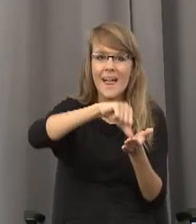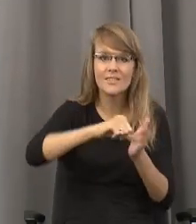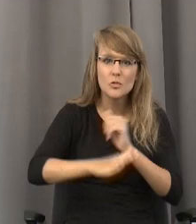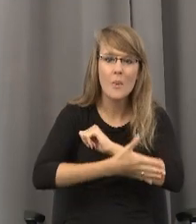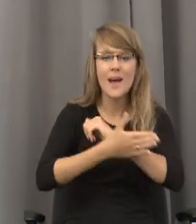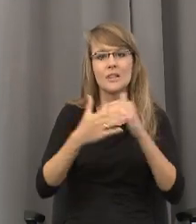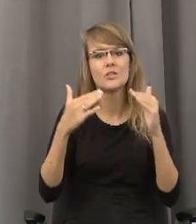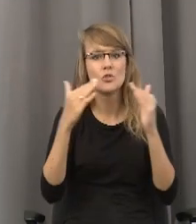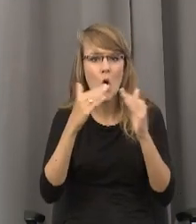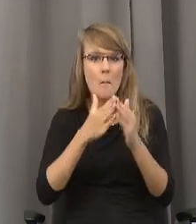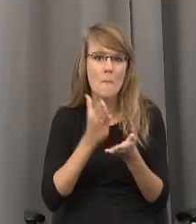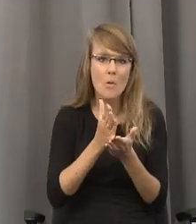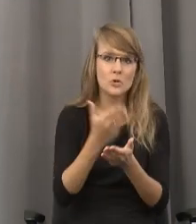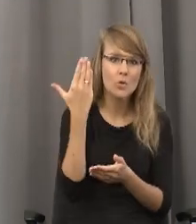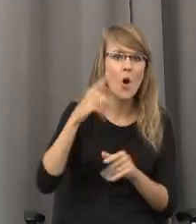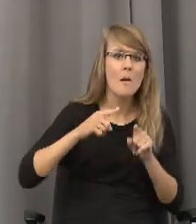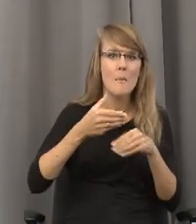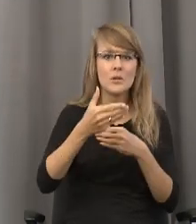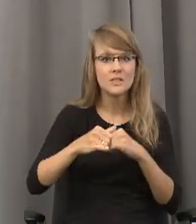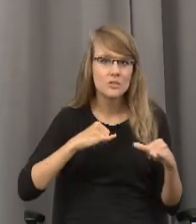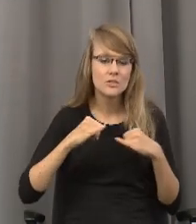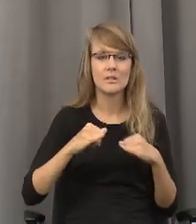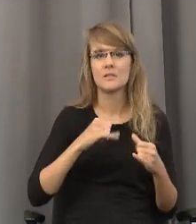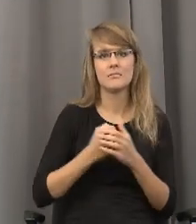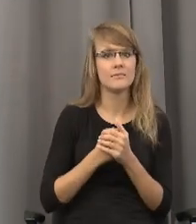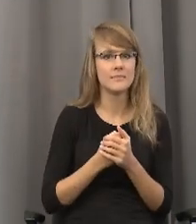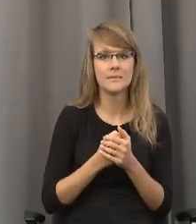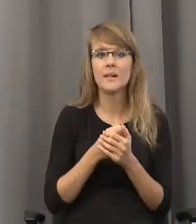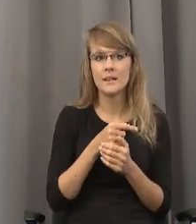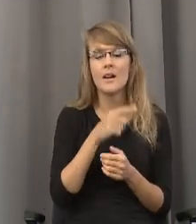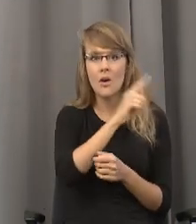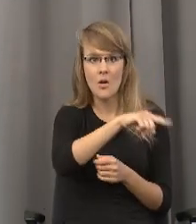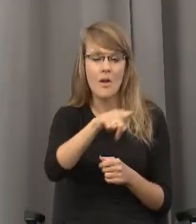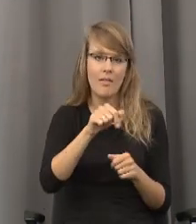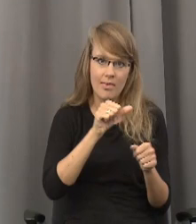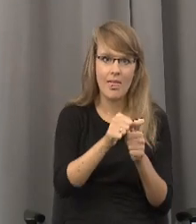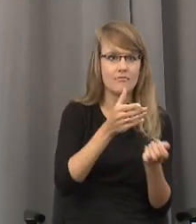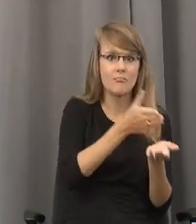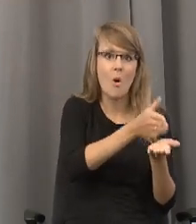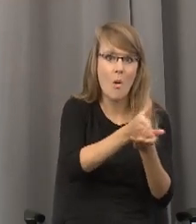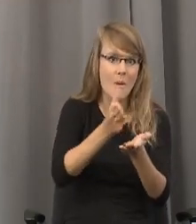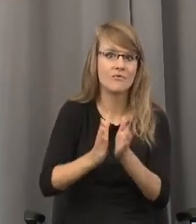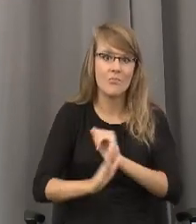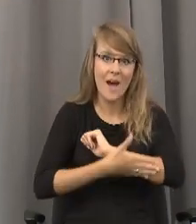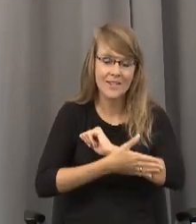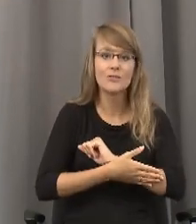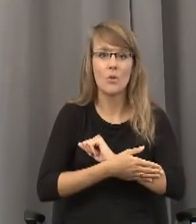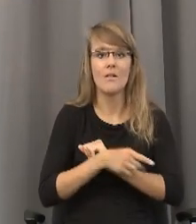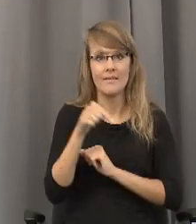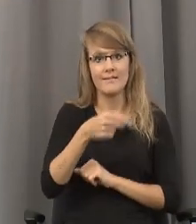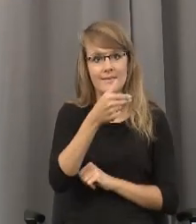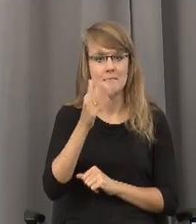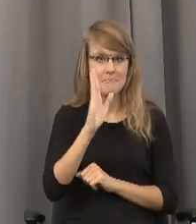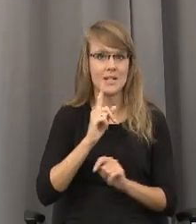domy pomocy społecznej, dzienne domy wsparcia i będziemy mogli o tym temacie